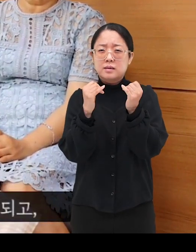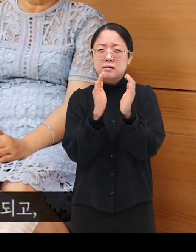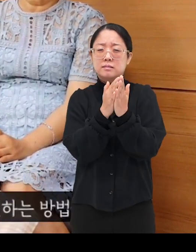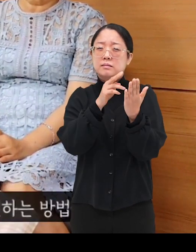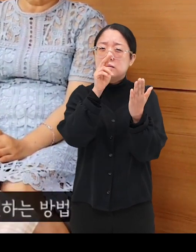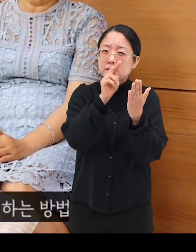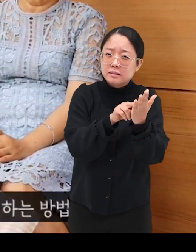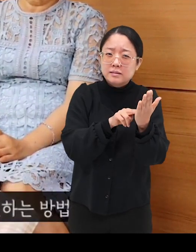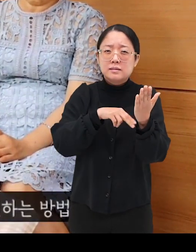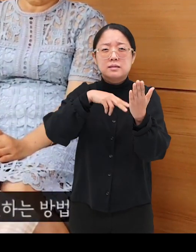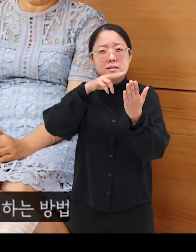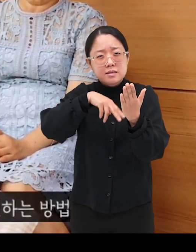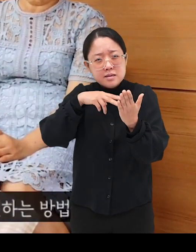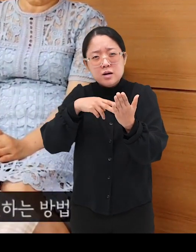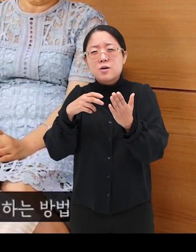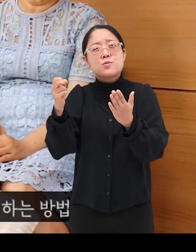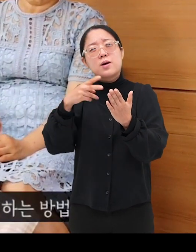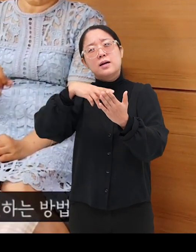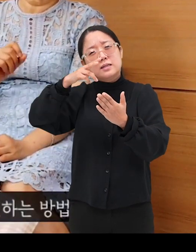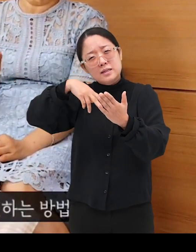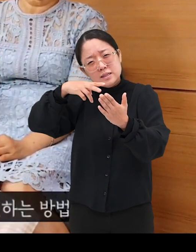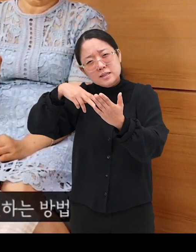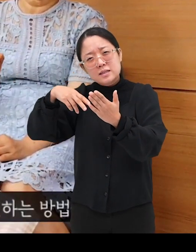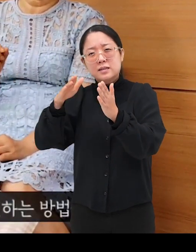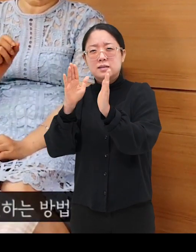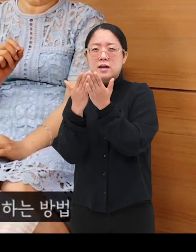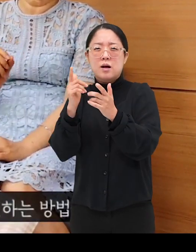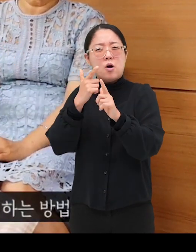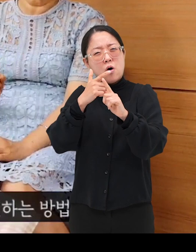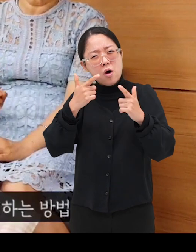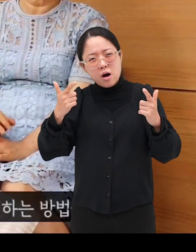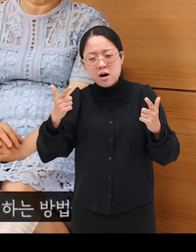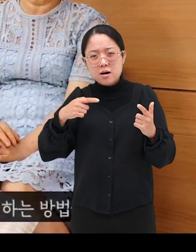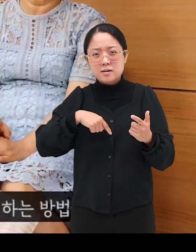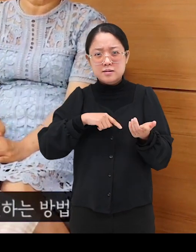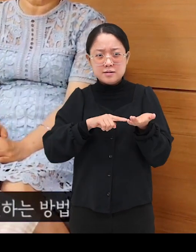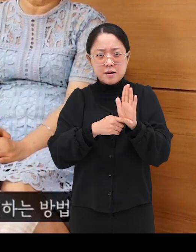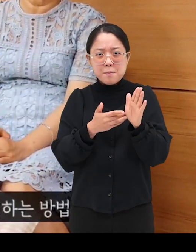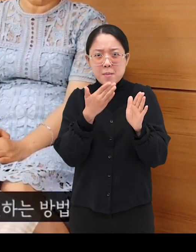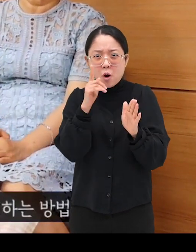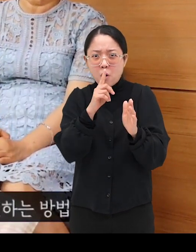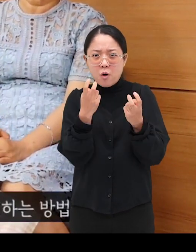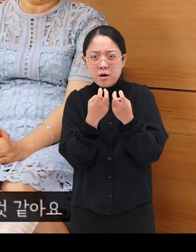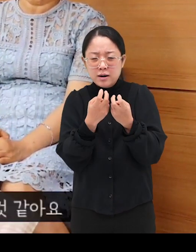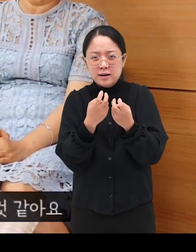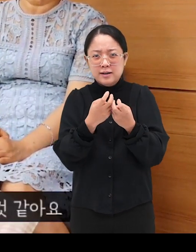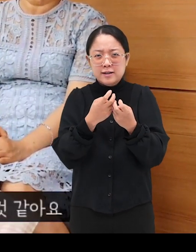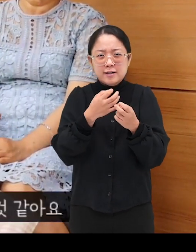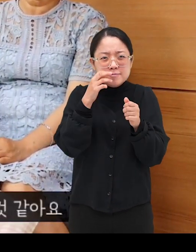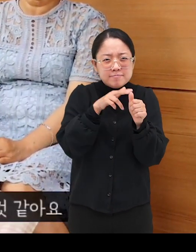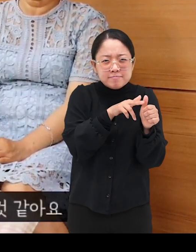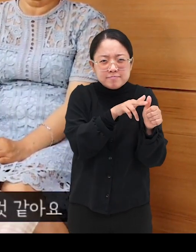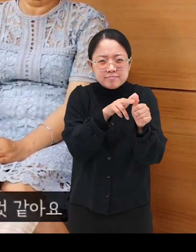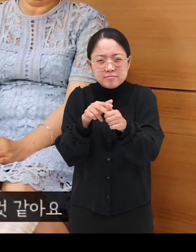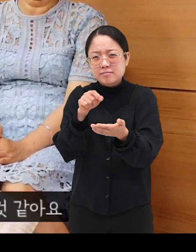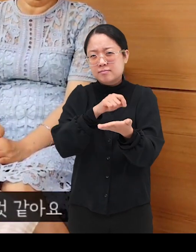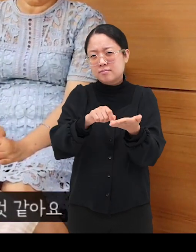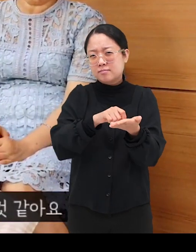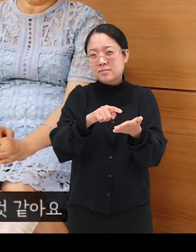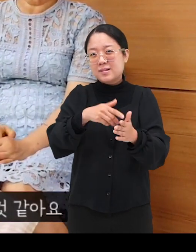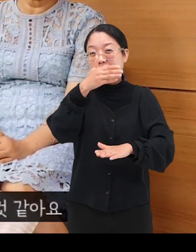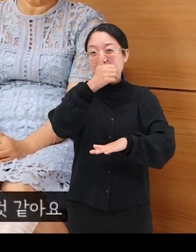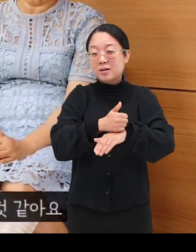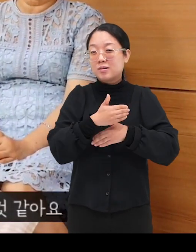되고 또 읽고서 거기에서 어떤 서사라든지 자신을 표현하는 방법을 알아가지고 이렇게 글쓰기를 하는